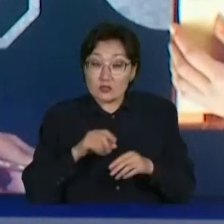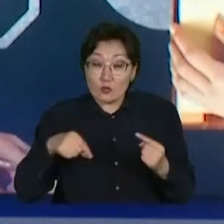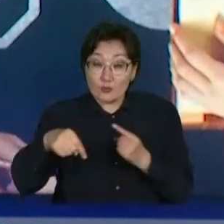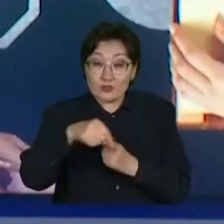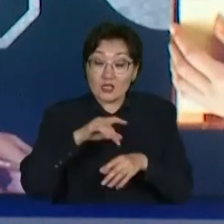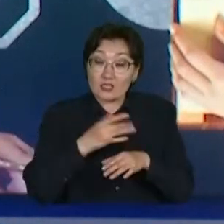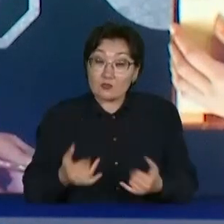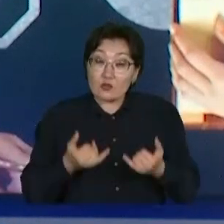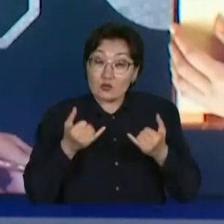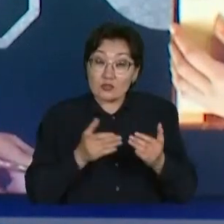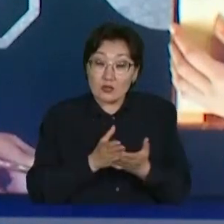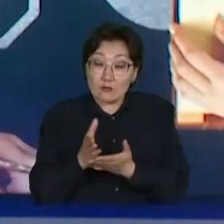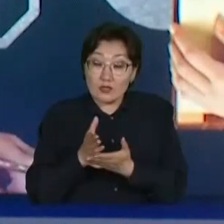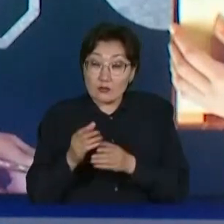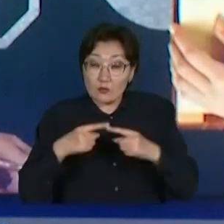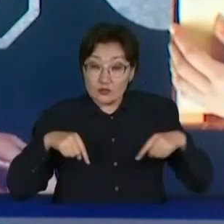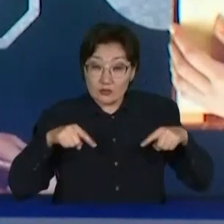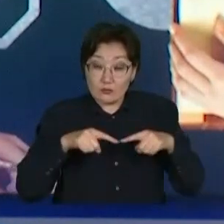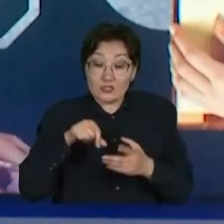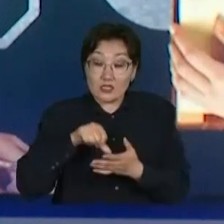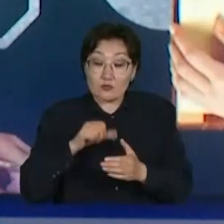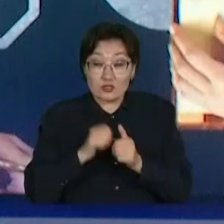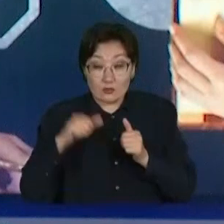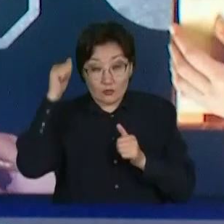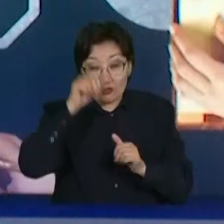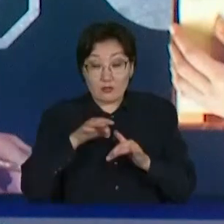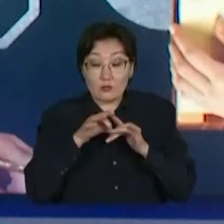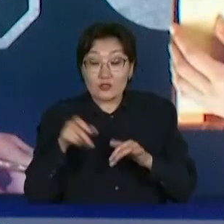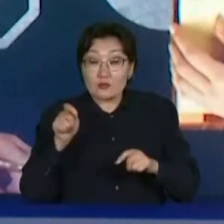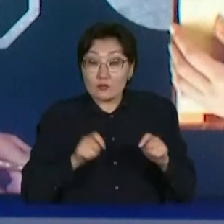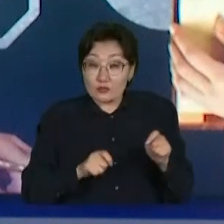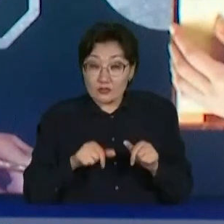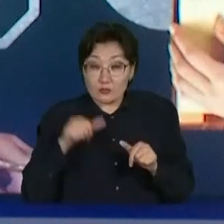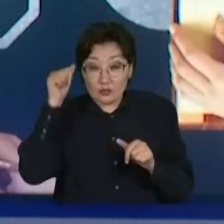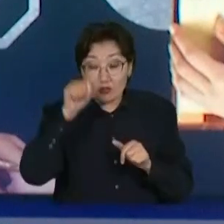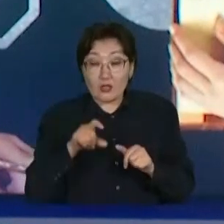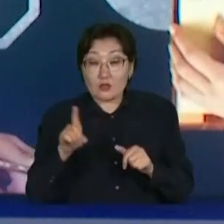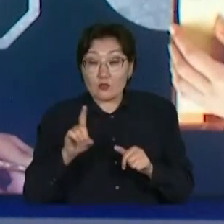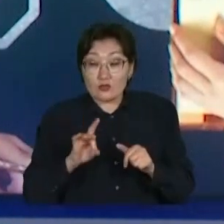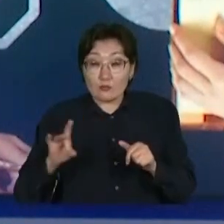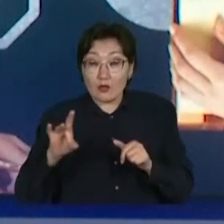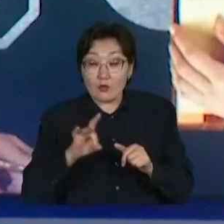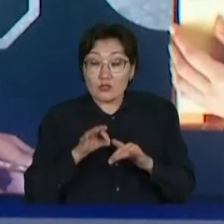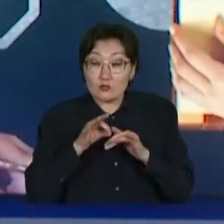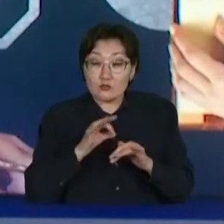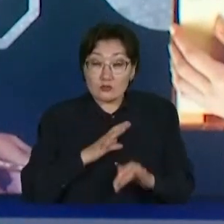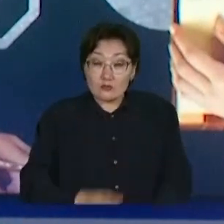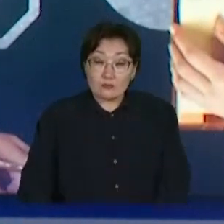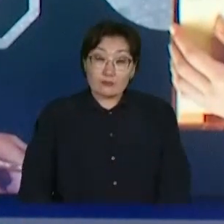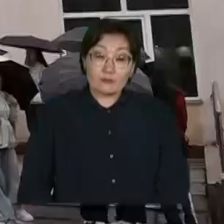көрсету саласының мекемелері болды. Жыл сайын өткізілетін фестиваль биыл Наурызбай ауданында ұйымдастырылды.